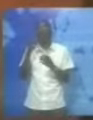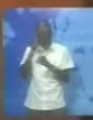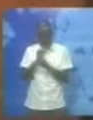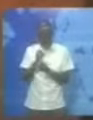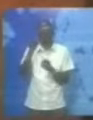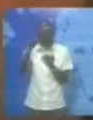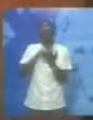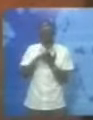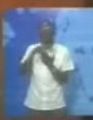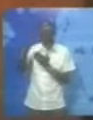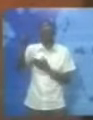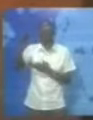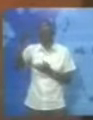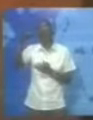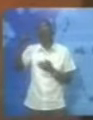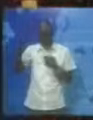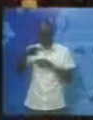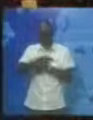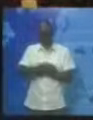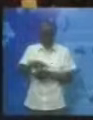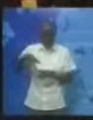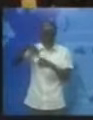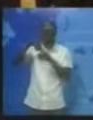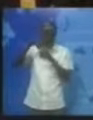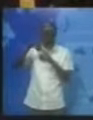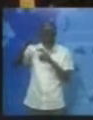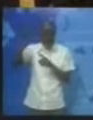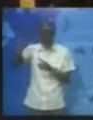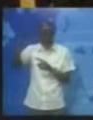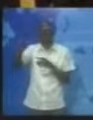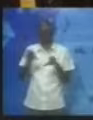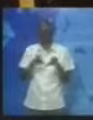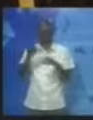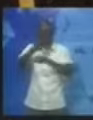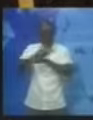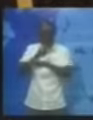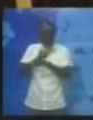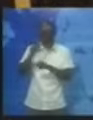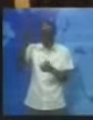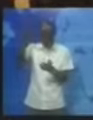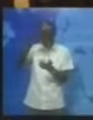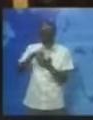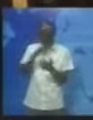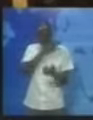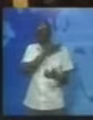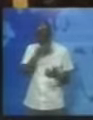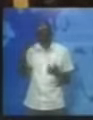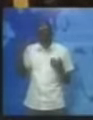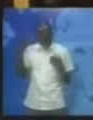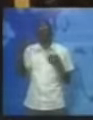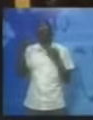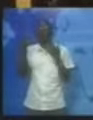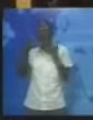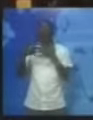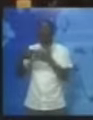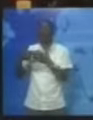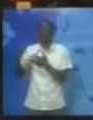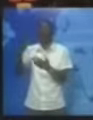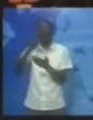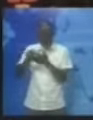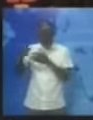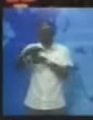Aujourd'hui est un jour exceptionnel pour Awaya Miogo qui a troqué sa tenue de travail en tenue d'appareil pour cause. Cette journée